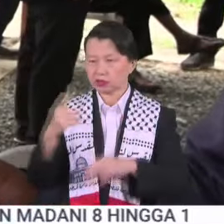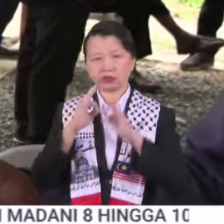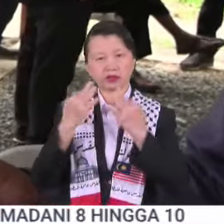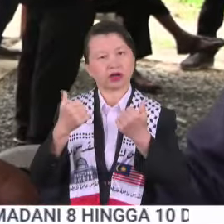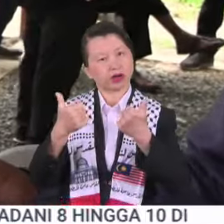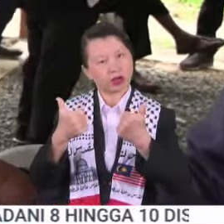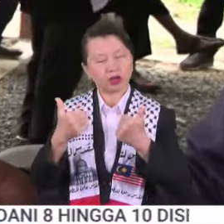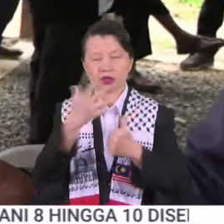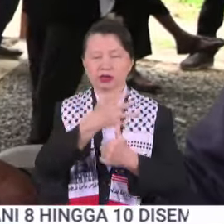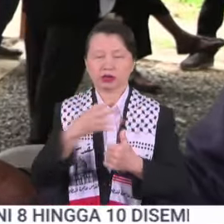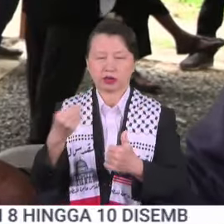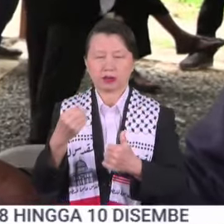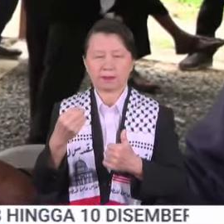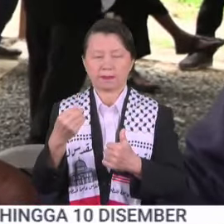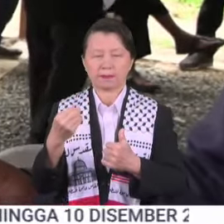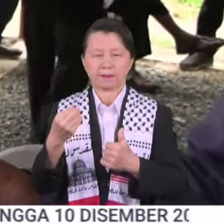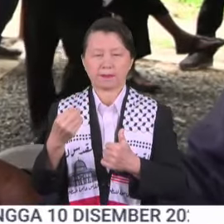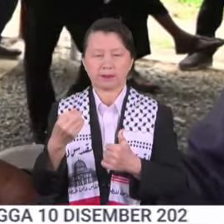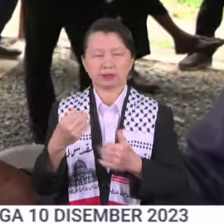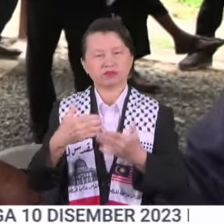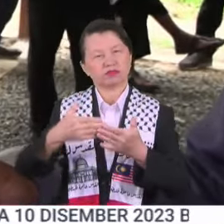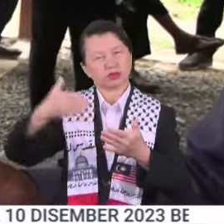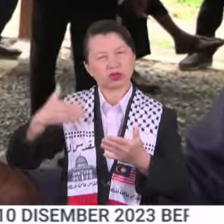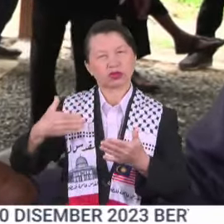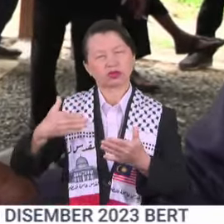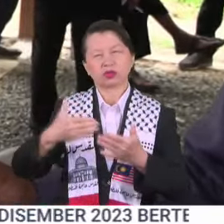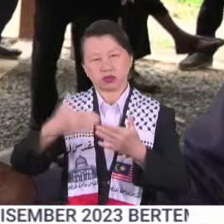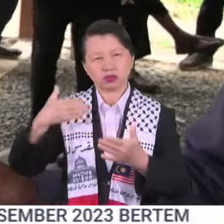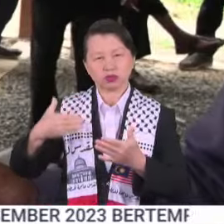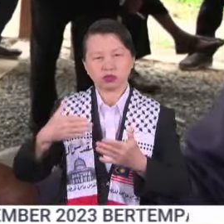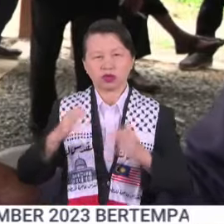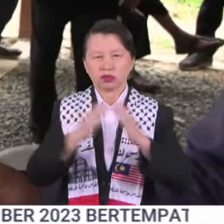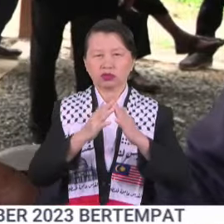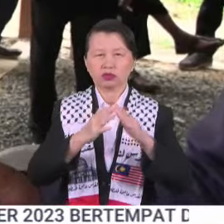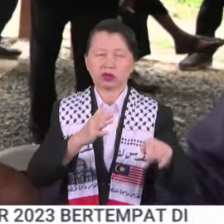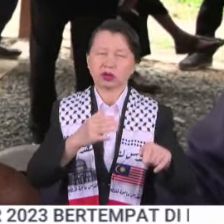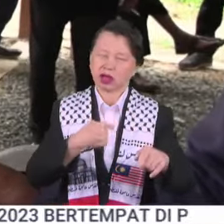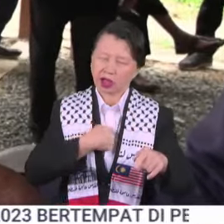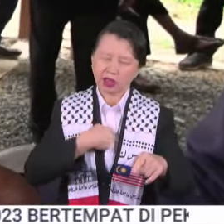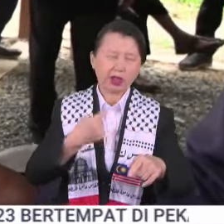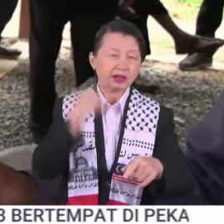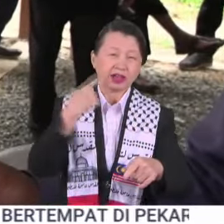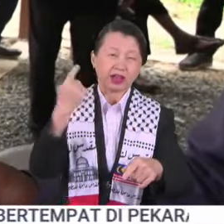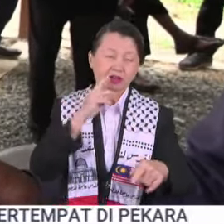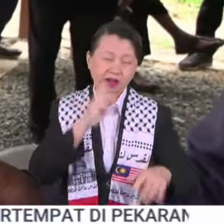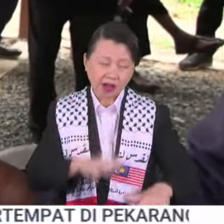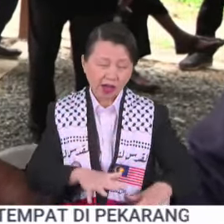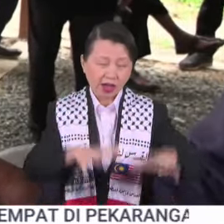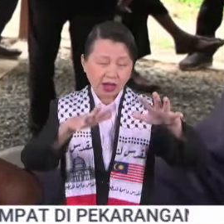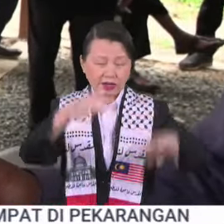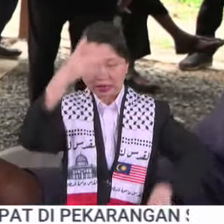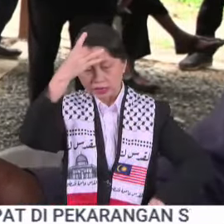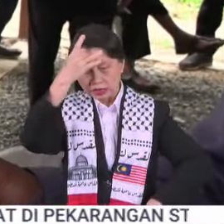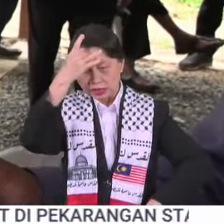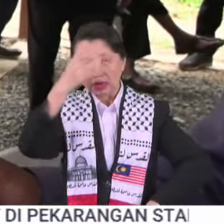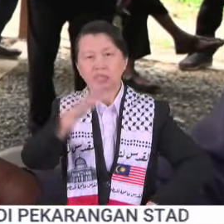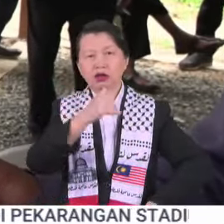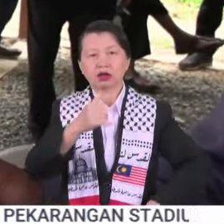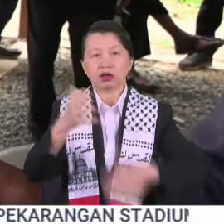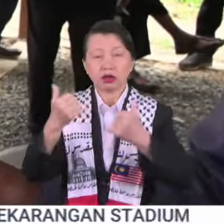sekeluarga dan sebelum rumah kami ah sering dilanda banjirlah dengan apa ni